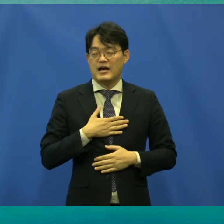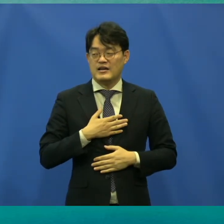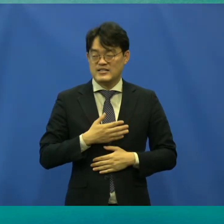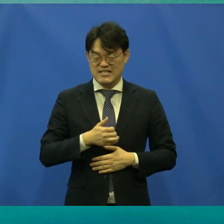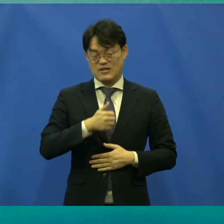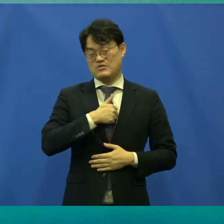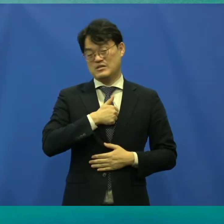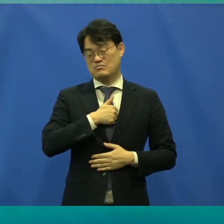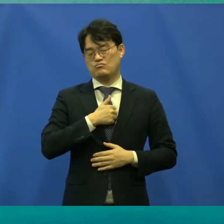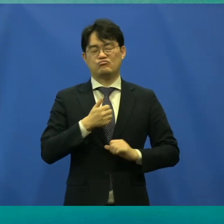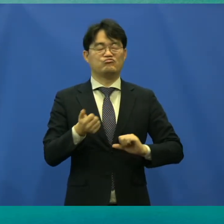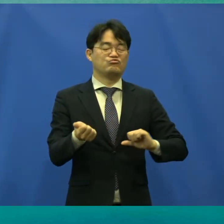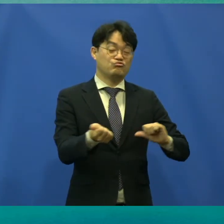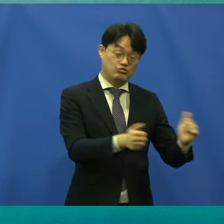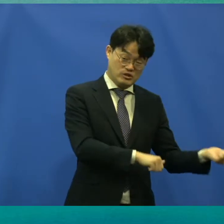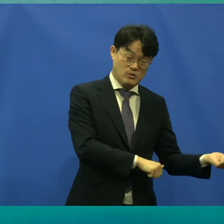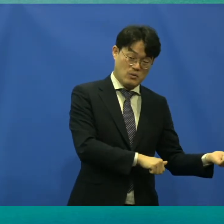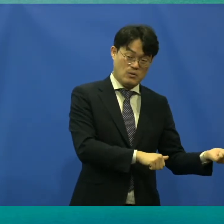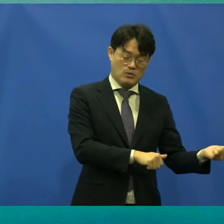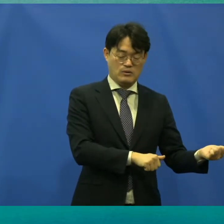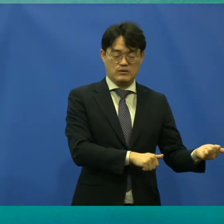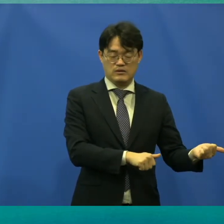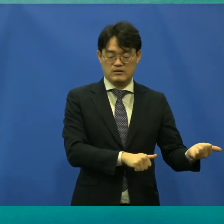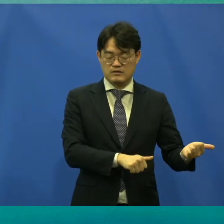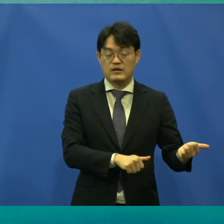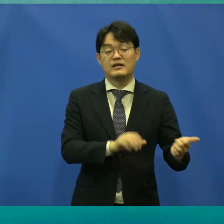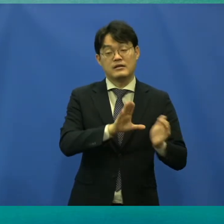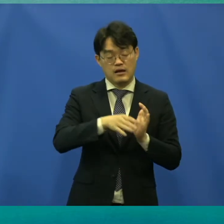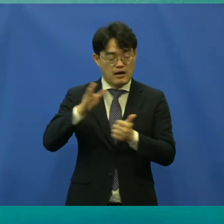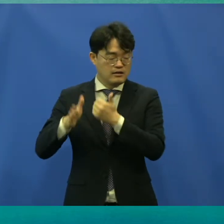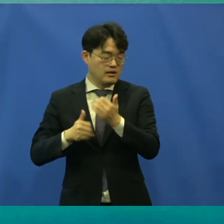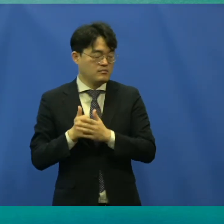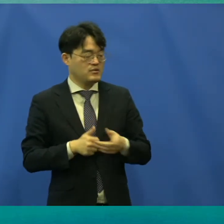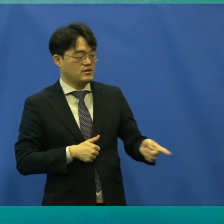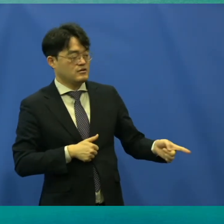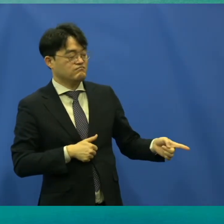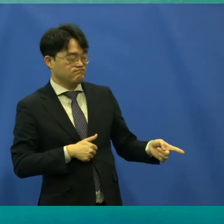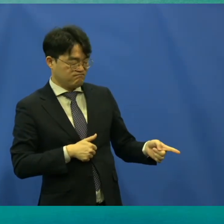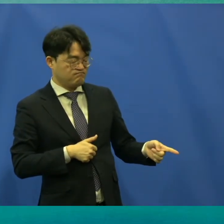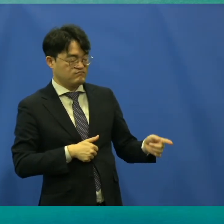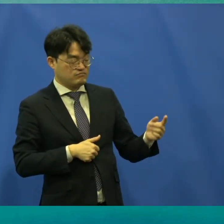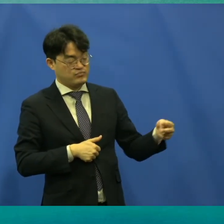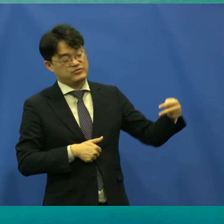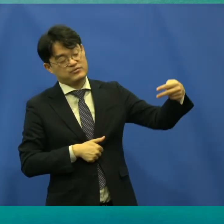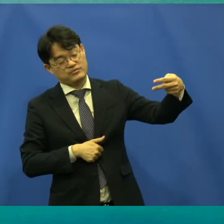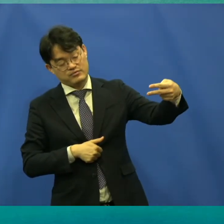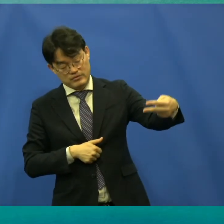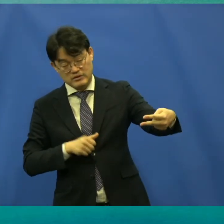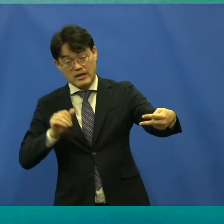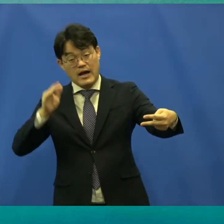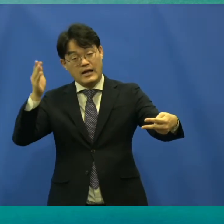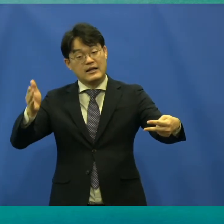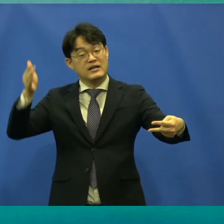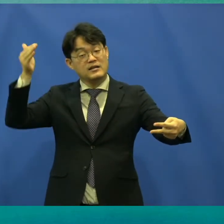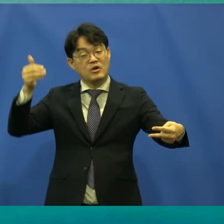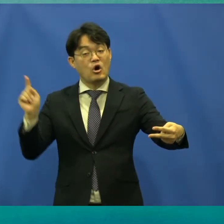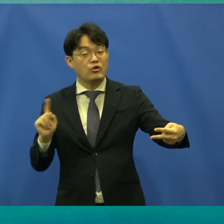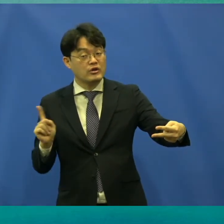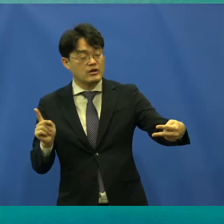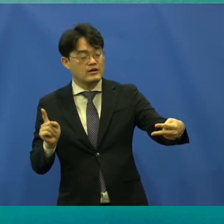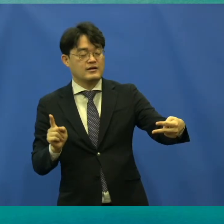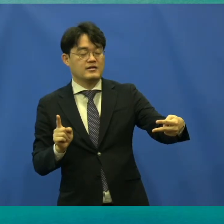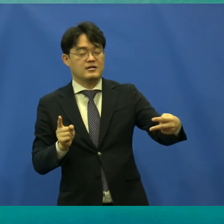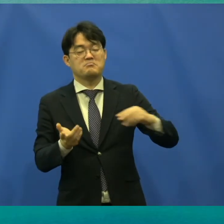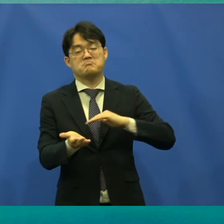하나님이 살리셨습니다. 그래서 어떻게 살리시죠? 하나님이 물고기를